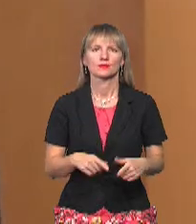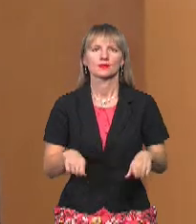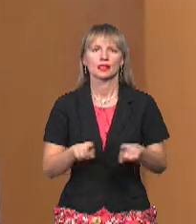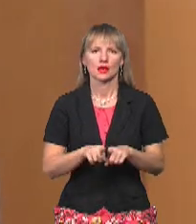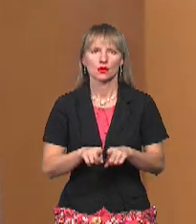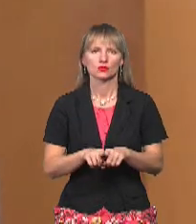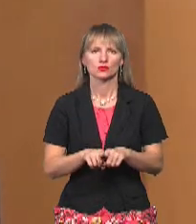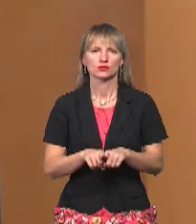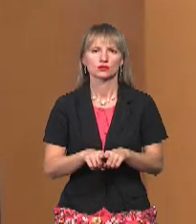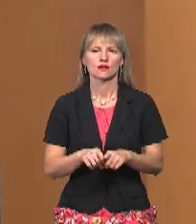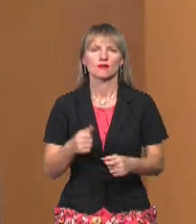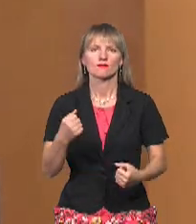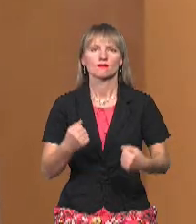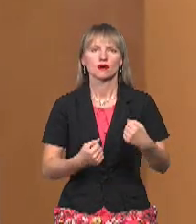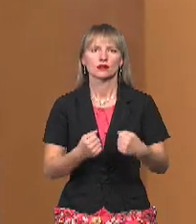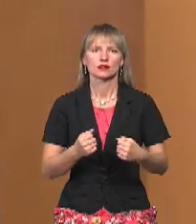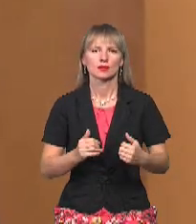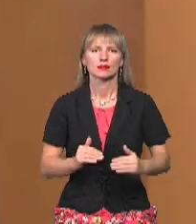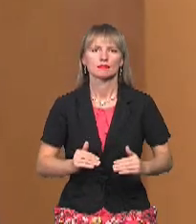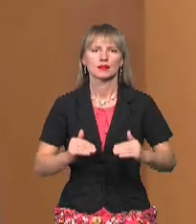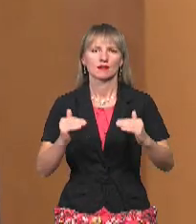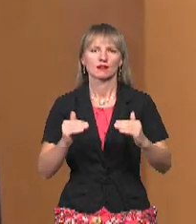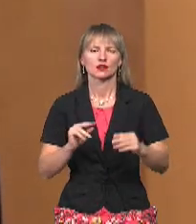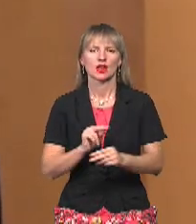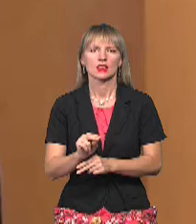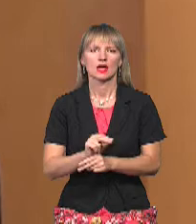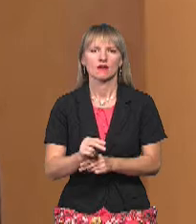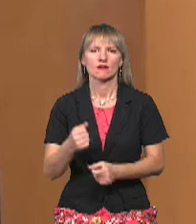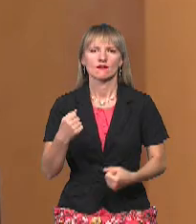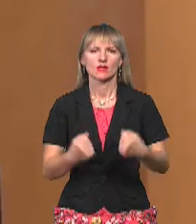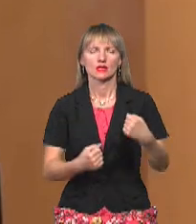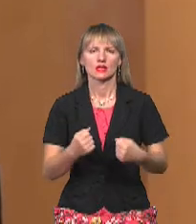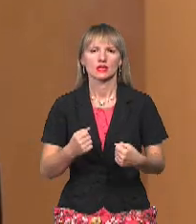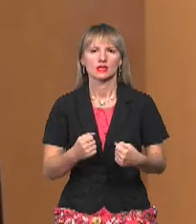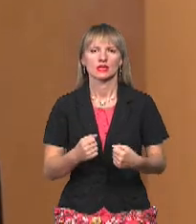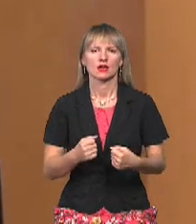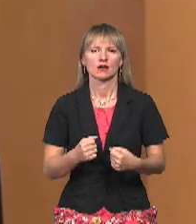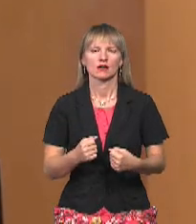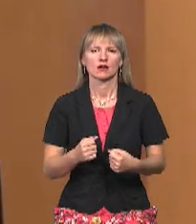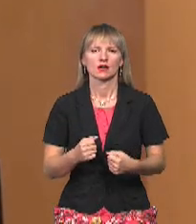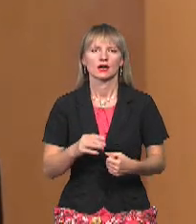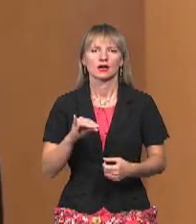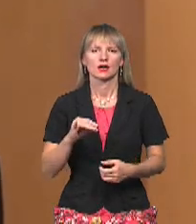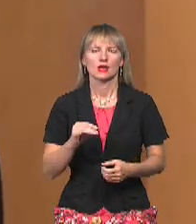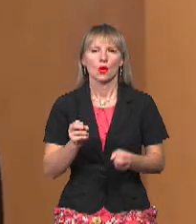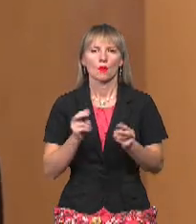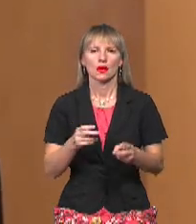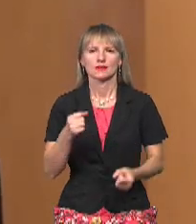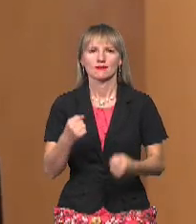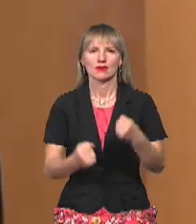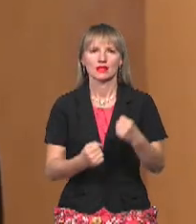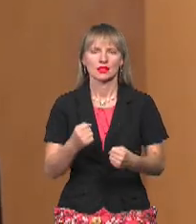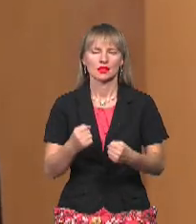також підвищення навичок водіння автотранспортом, а також екстремальне водіння